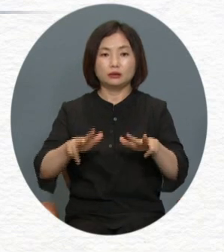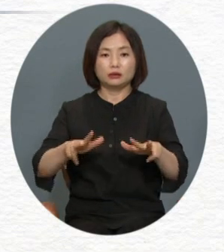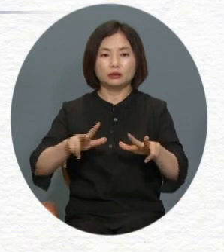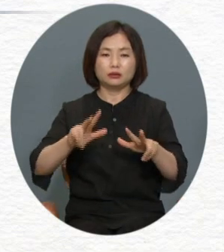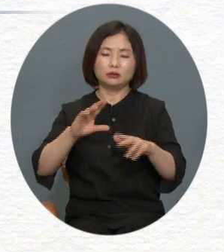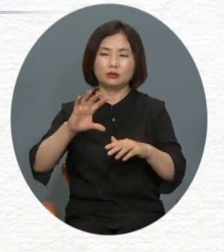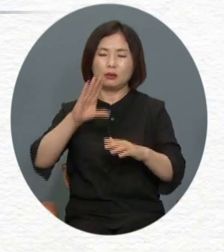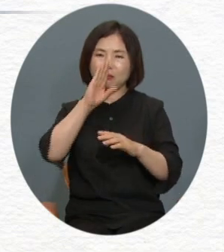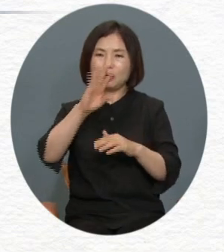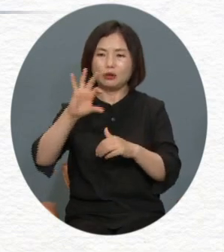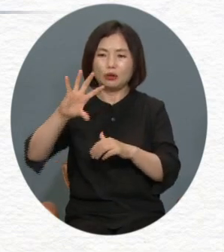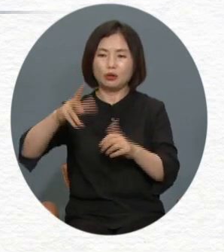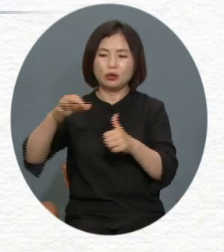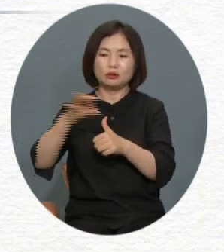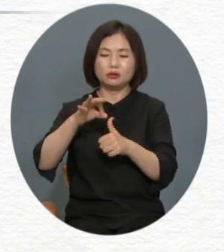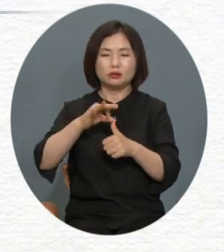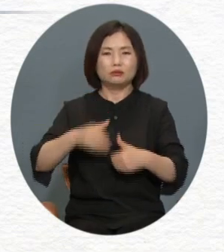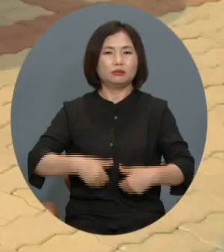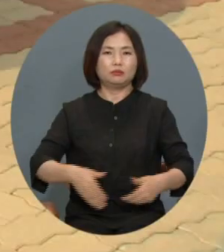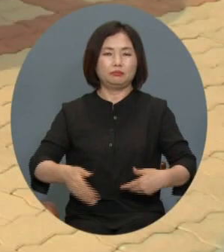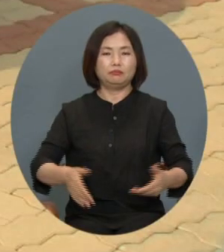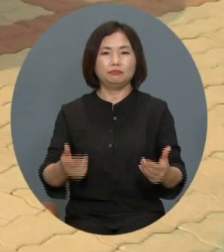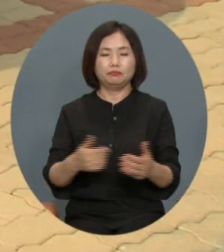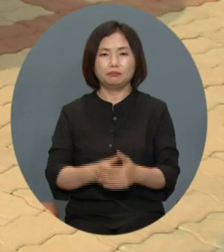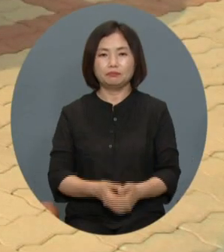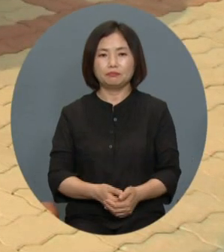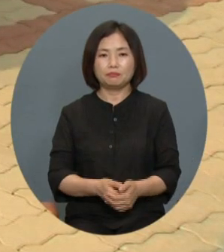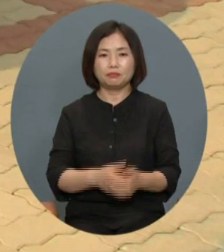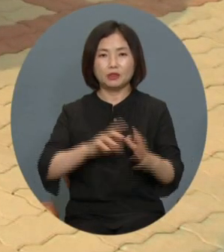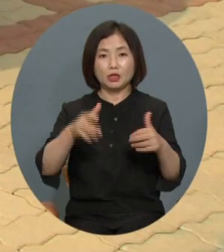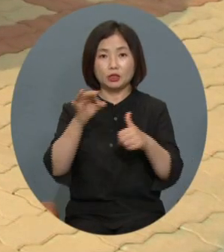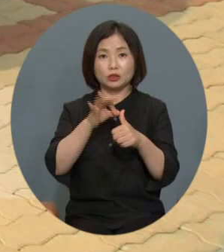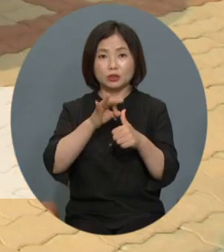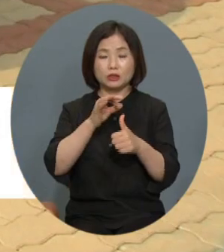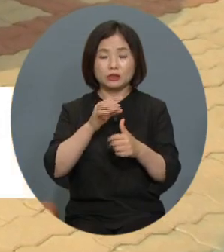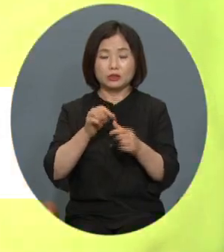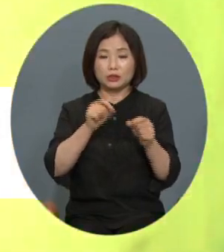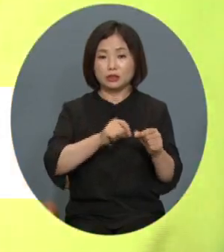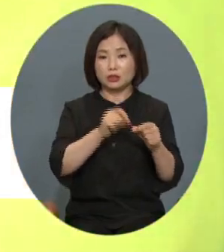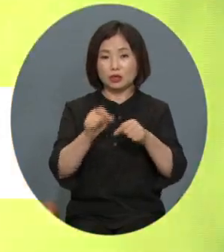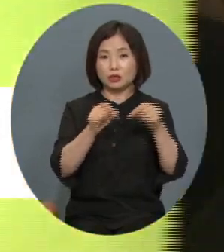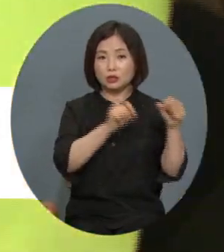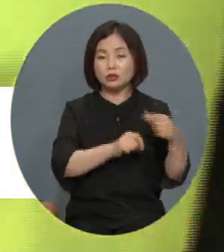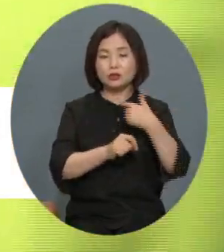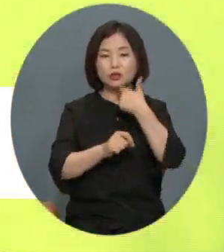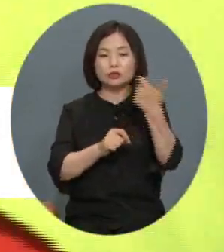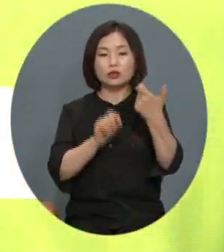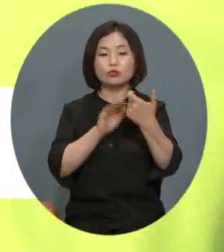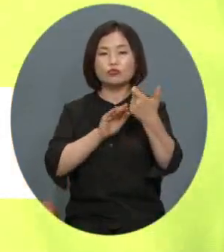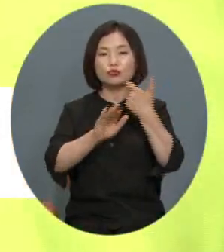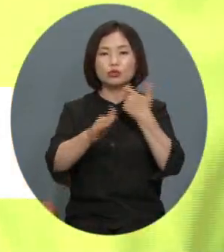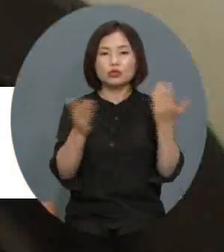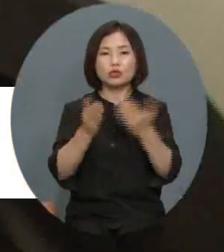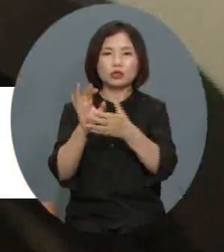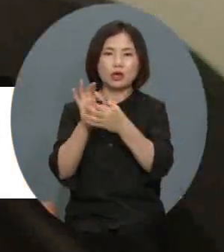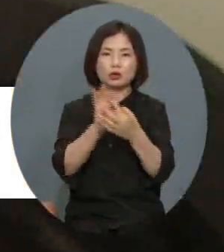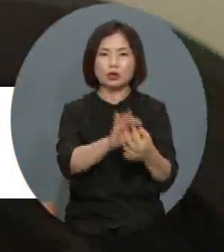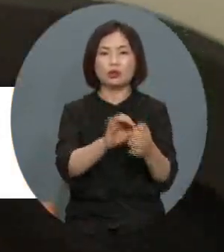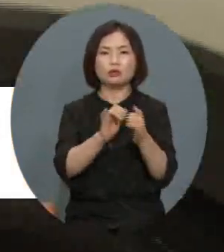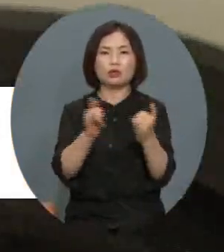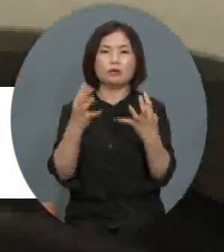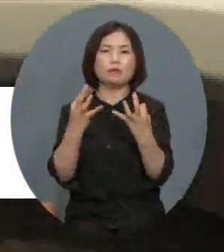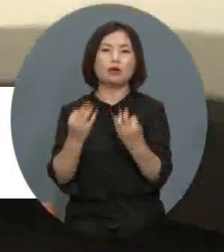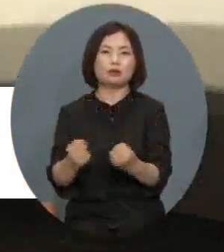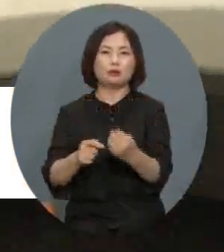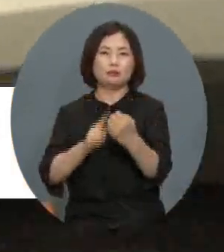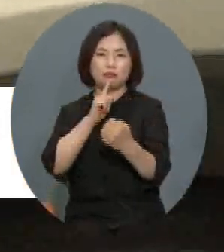받을 필요가 없겠다 싶어서. 연금 지급을 연기하는 것은 60살 이후에도 일을 계속하는 사람이